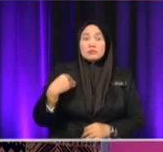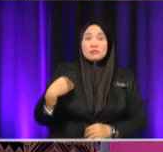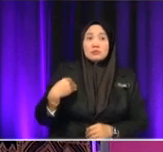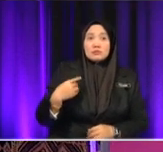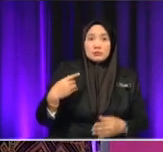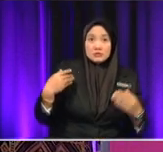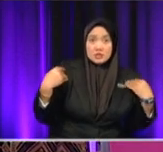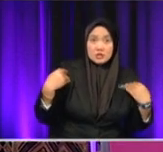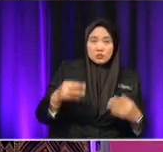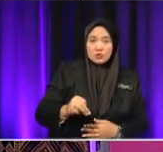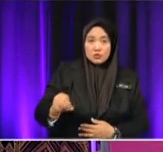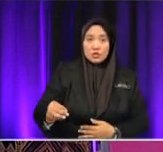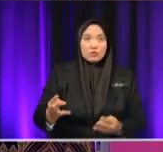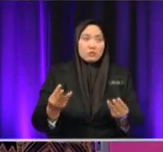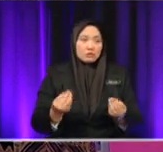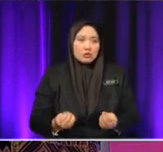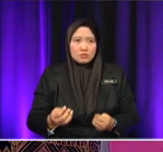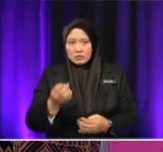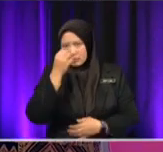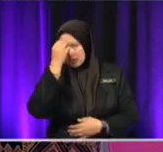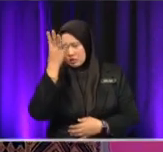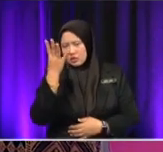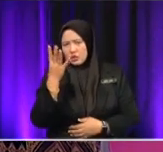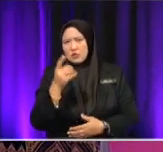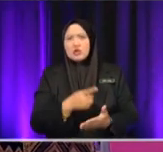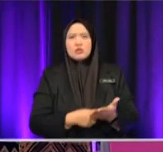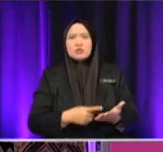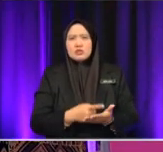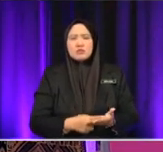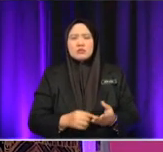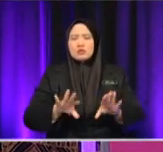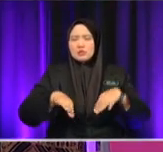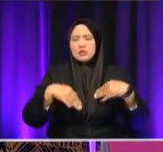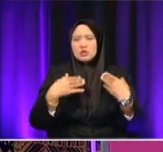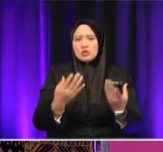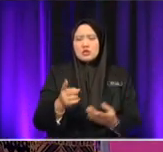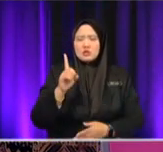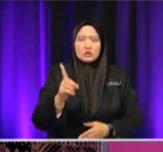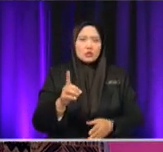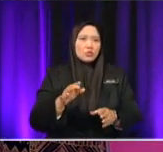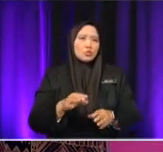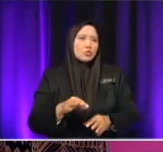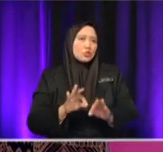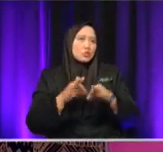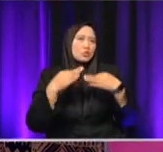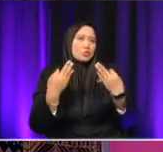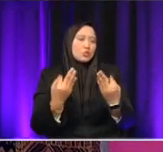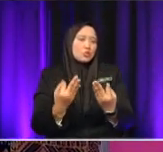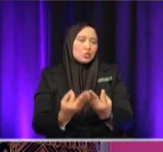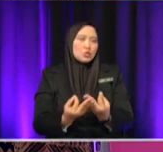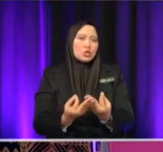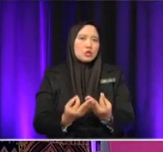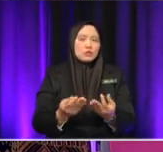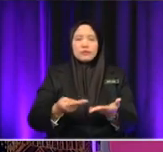yang ingin memberikan pandangan ah macam mana sebuah keluarga ataupun khususnya kepada si suami memberikan pendidikan